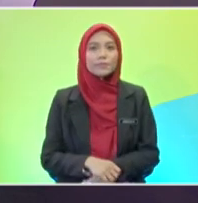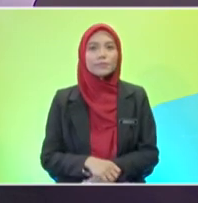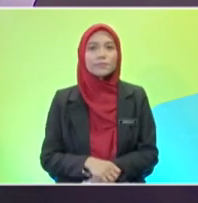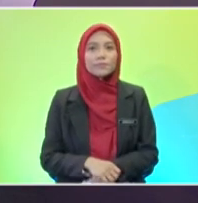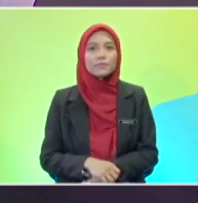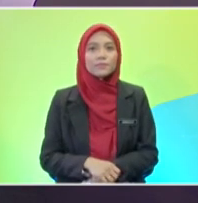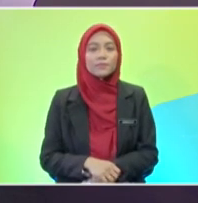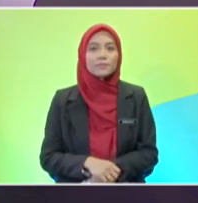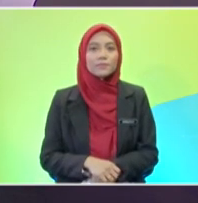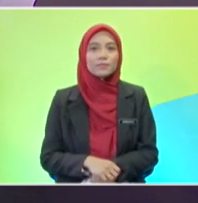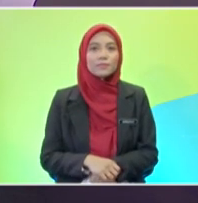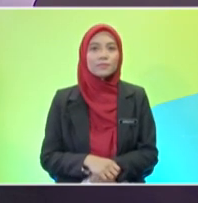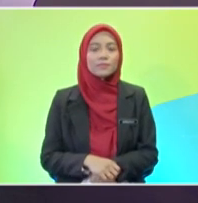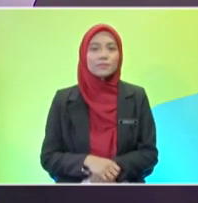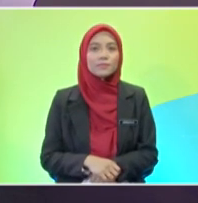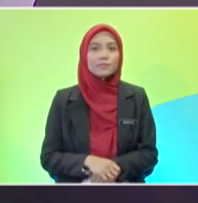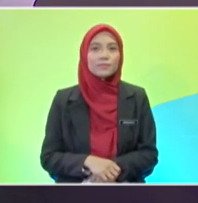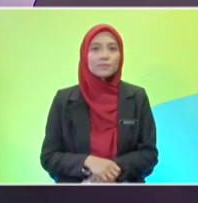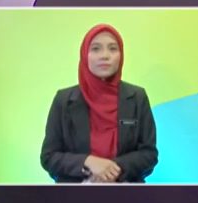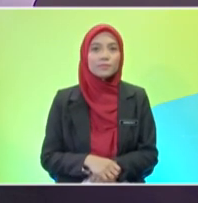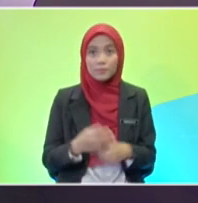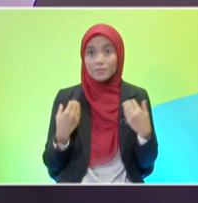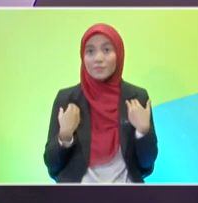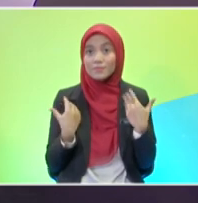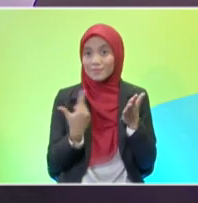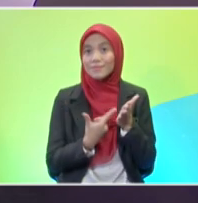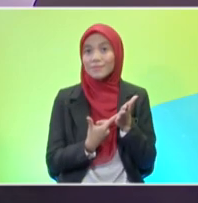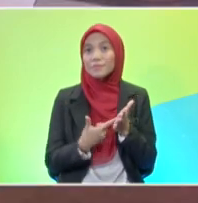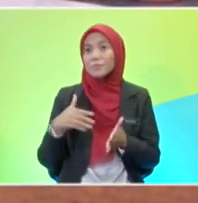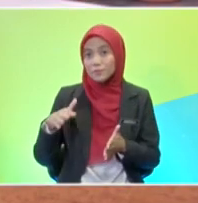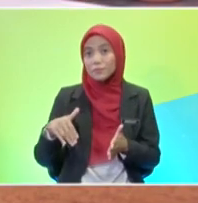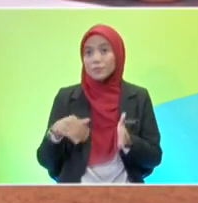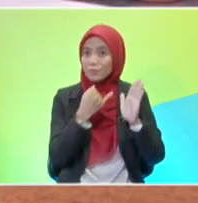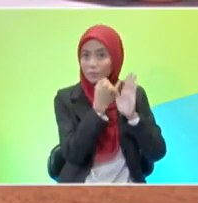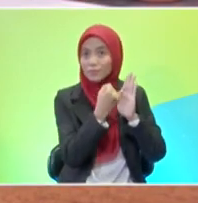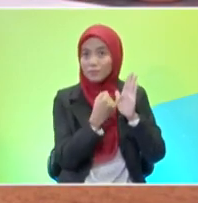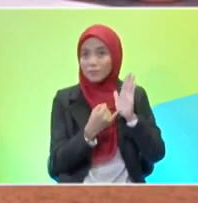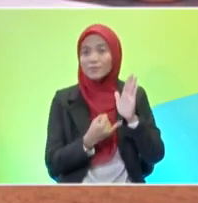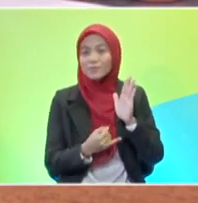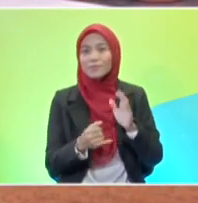si Kiki nampaknya pantas menghasilkan lakaran